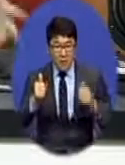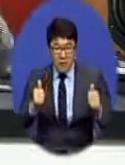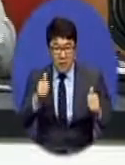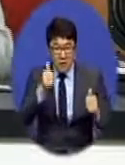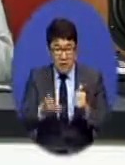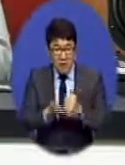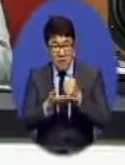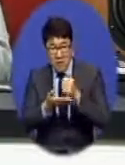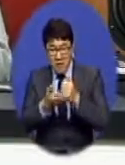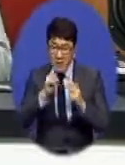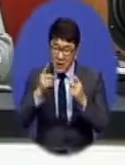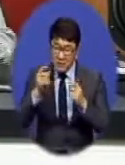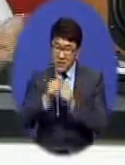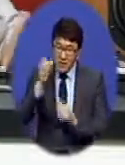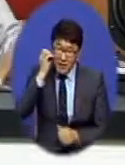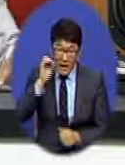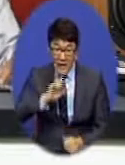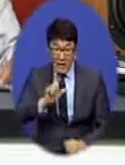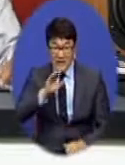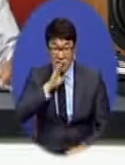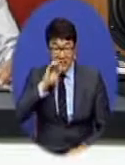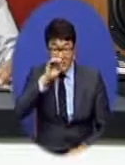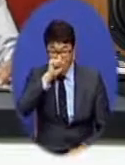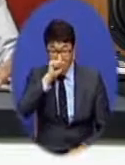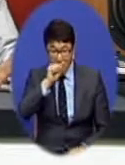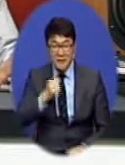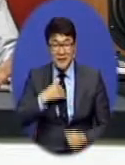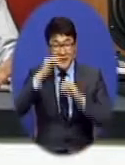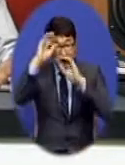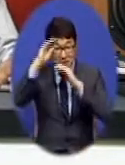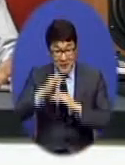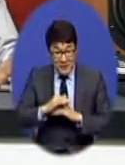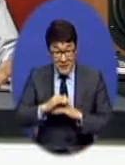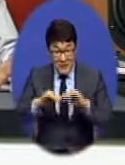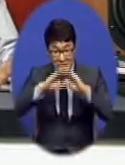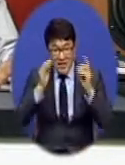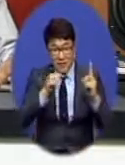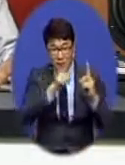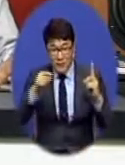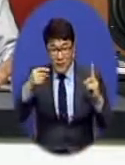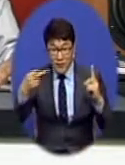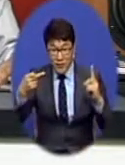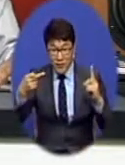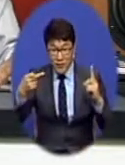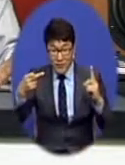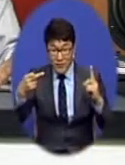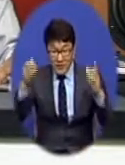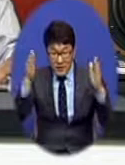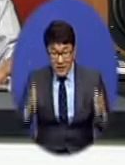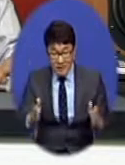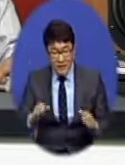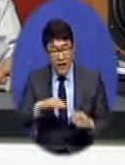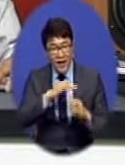이러고. 아니 진짜 좋대니까. 네 자. 이렇게 해서 첫 번째 참가자부터 네. 12번째